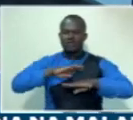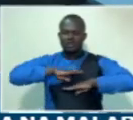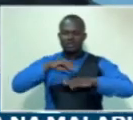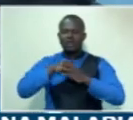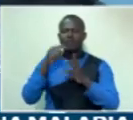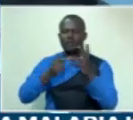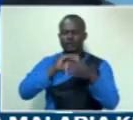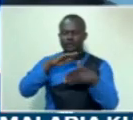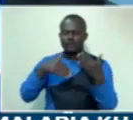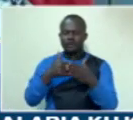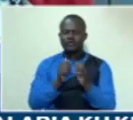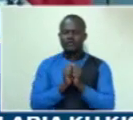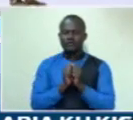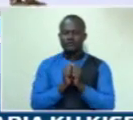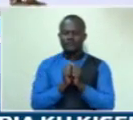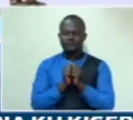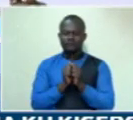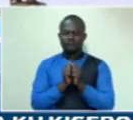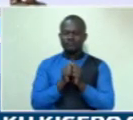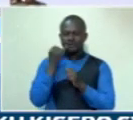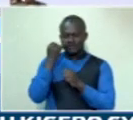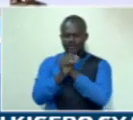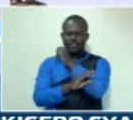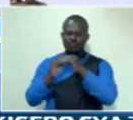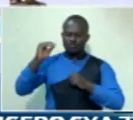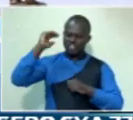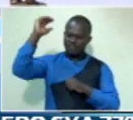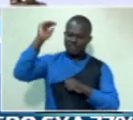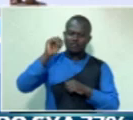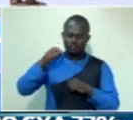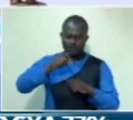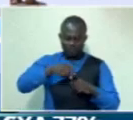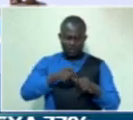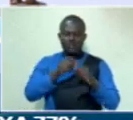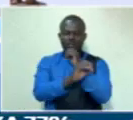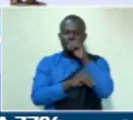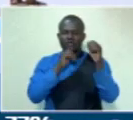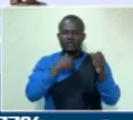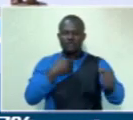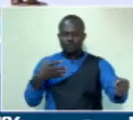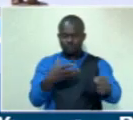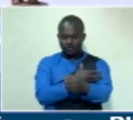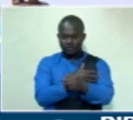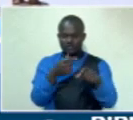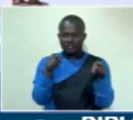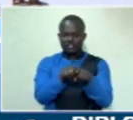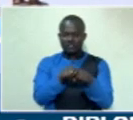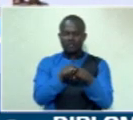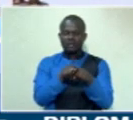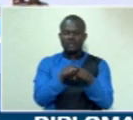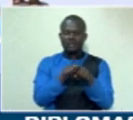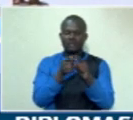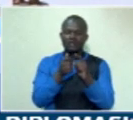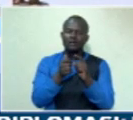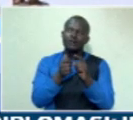byose. Ni igihugu gikomeye gishobora gukenera igihugu kidafite ubushobozi nk'icyo gikomeye.